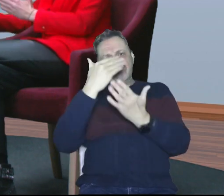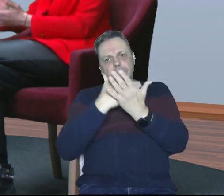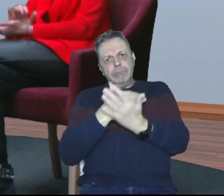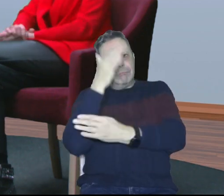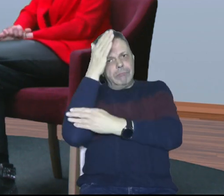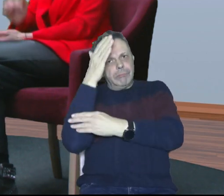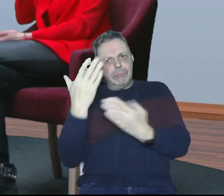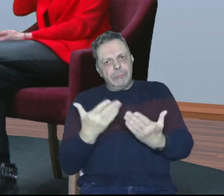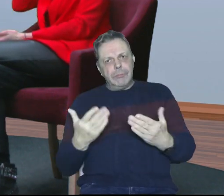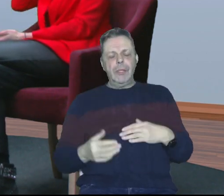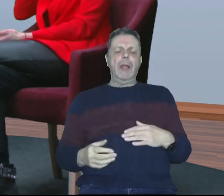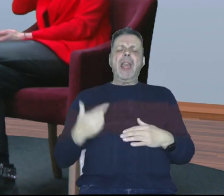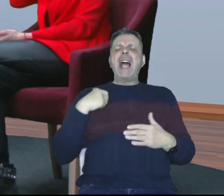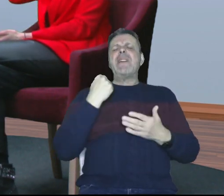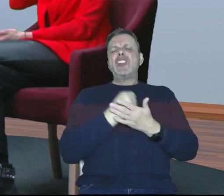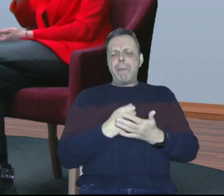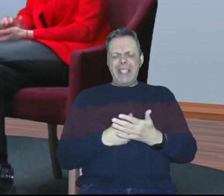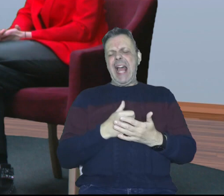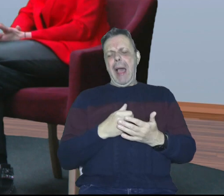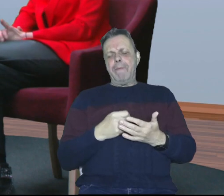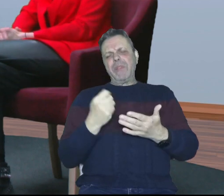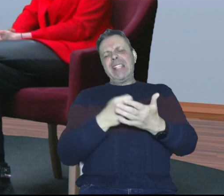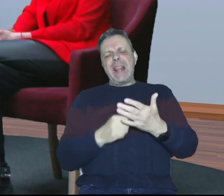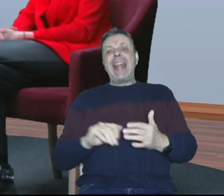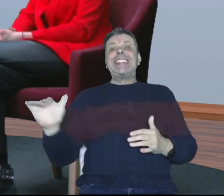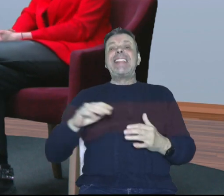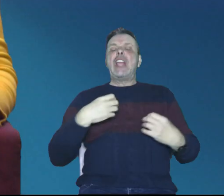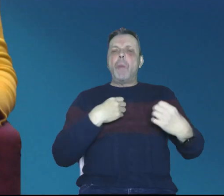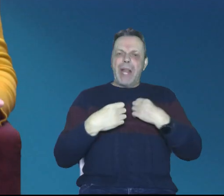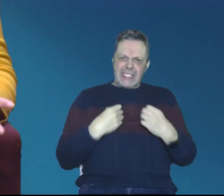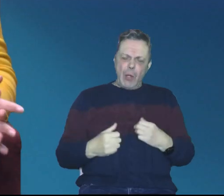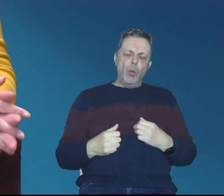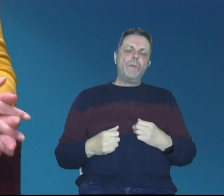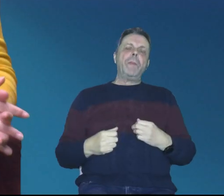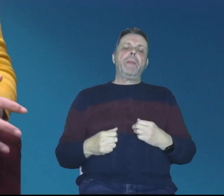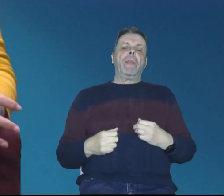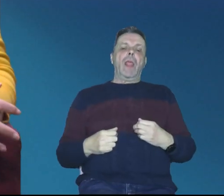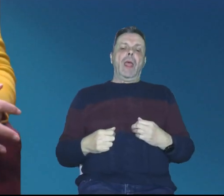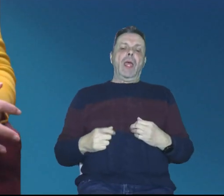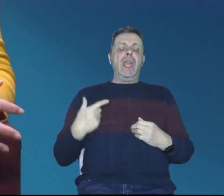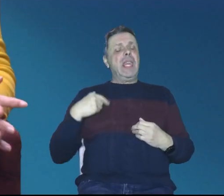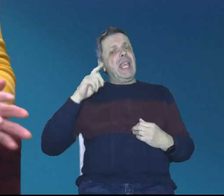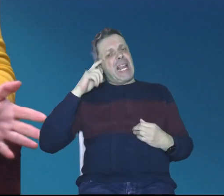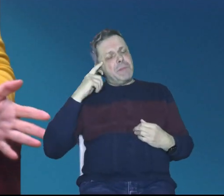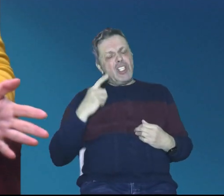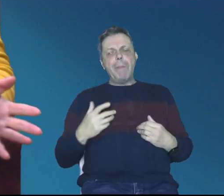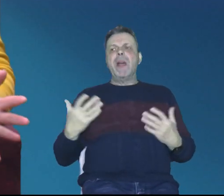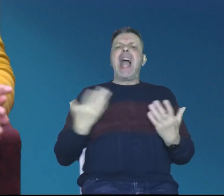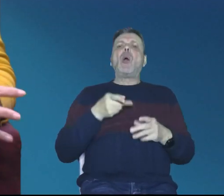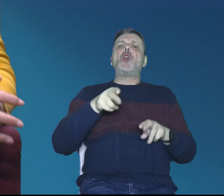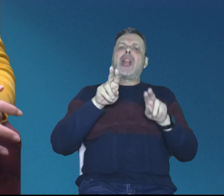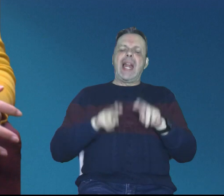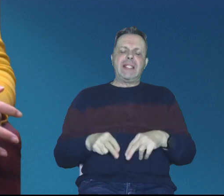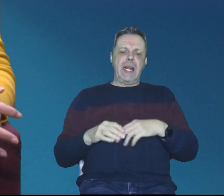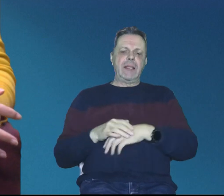neke planove za budućnost? Pa ja sam već napisala scenarij za dječju predstavu Kolumbastične zgode. Sad razmišljam